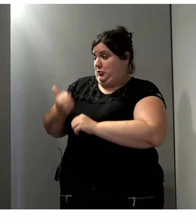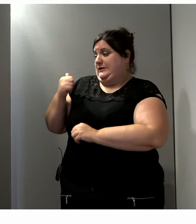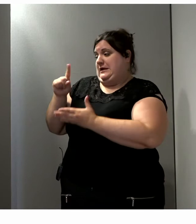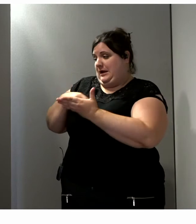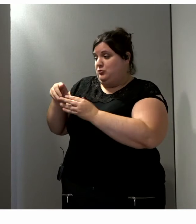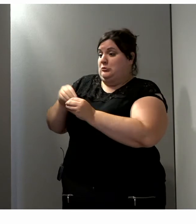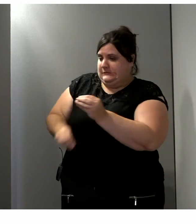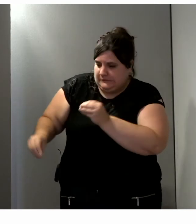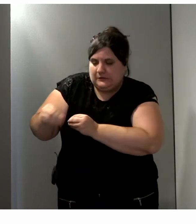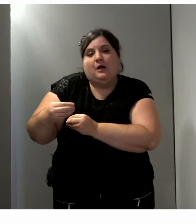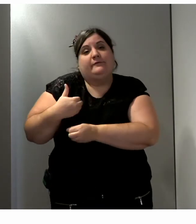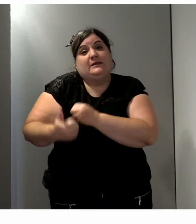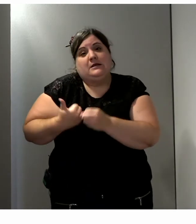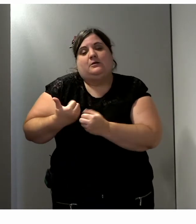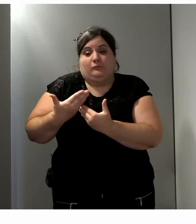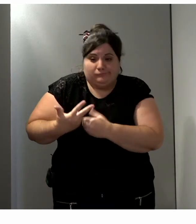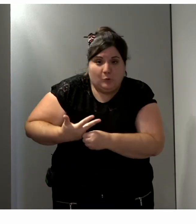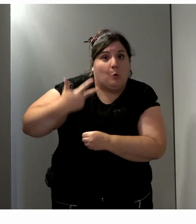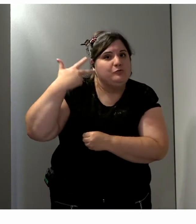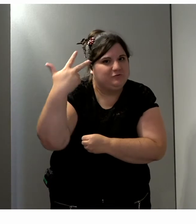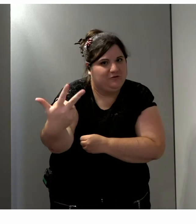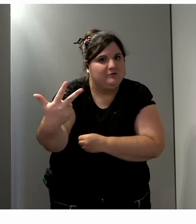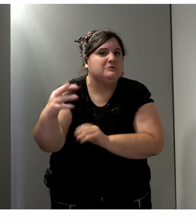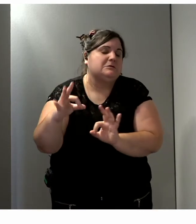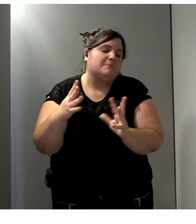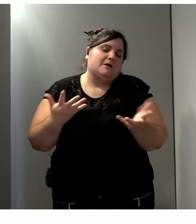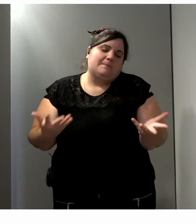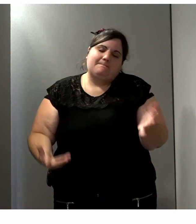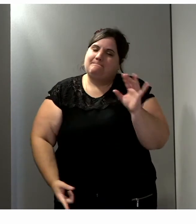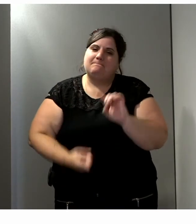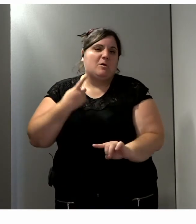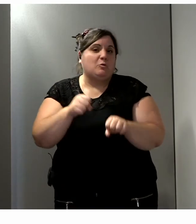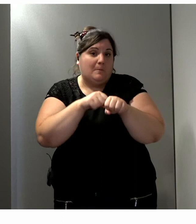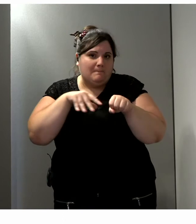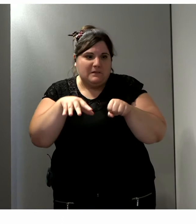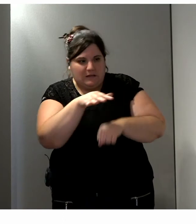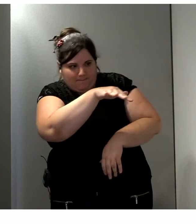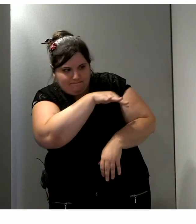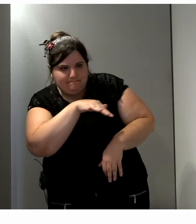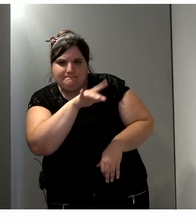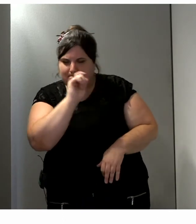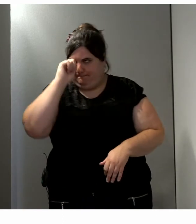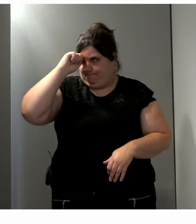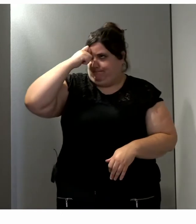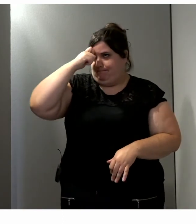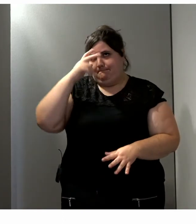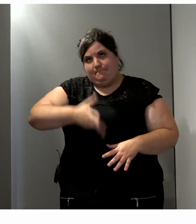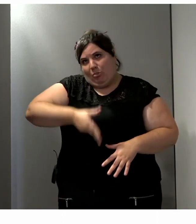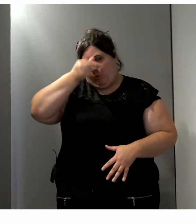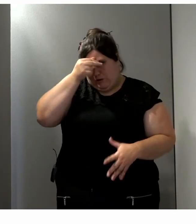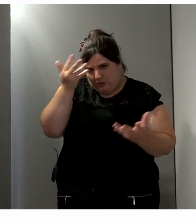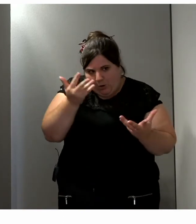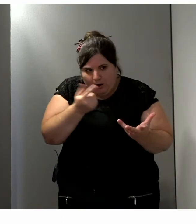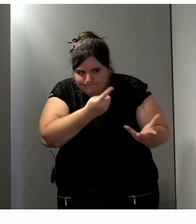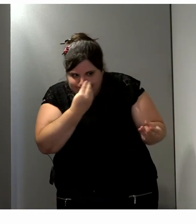Donc ce qui me paraît très utile, c'est de faire un retour d'expérience avec les médias, de voir les enseignements qu'eux ont retirés de